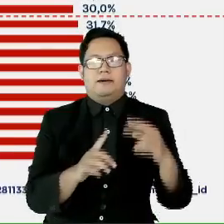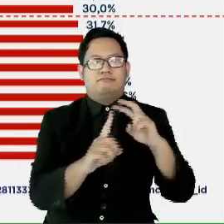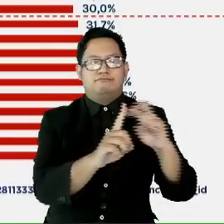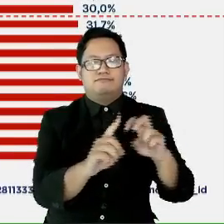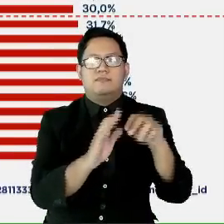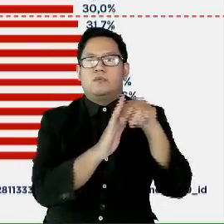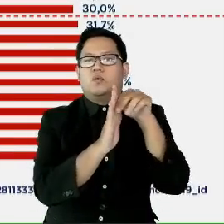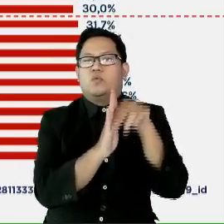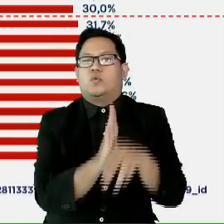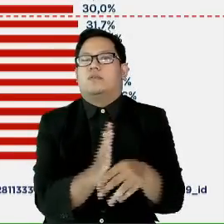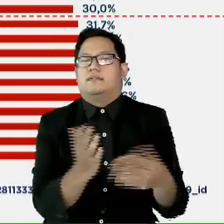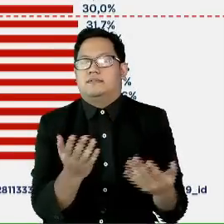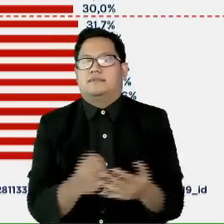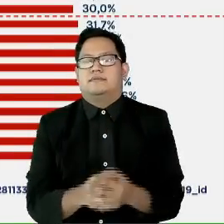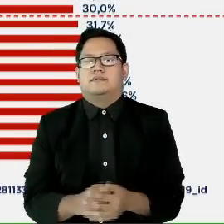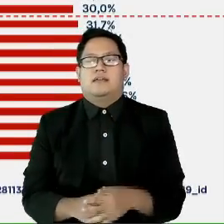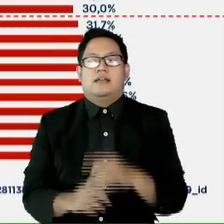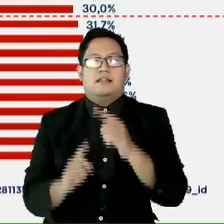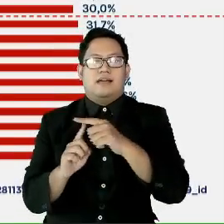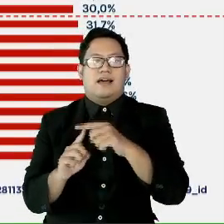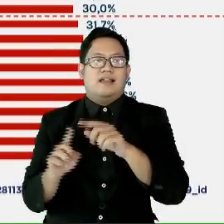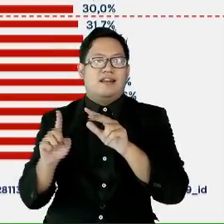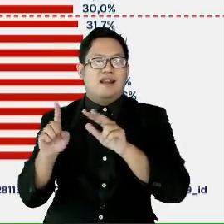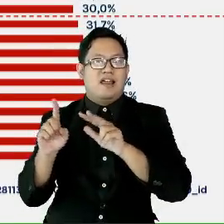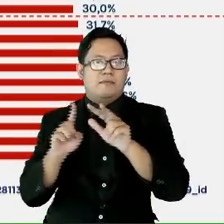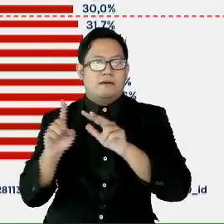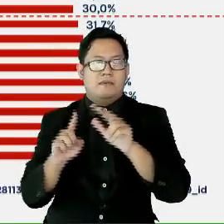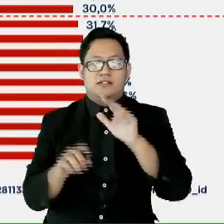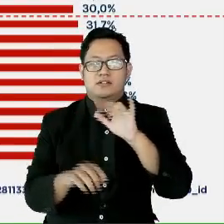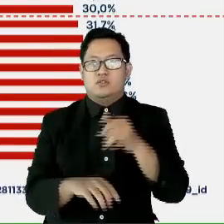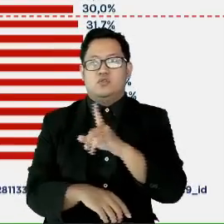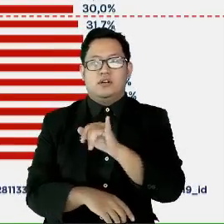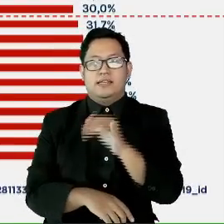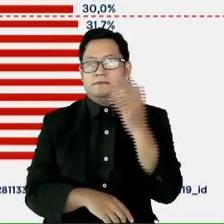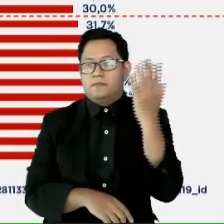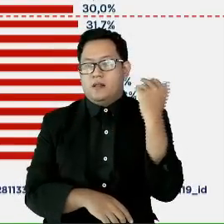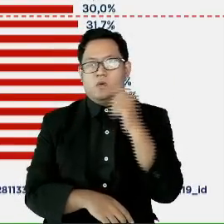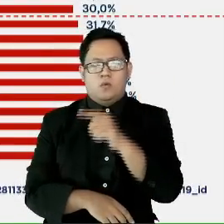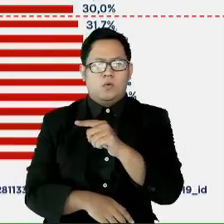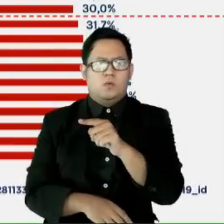Jumlah tertinggi dicapai pada tanggal 18 Juli lalu, yaitu sebesar